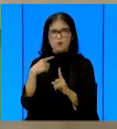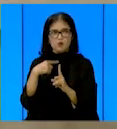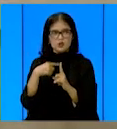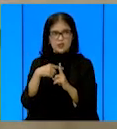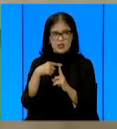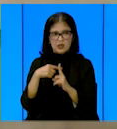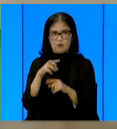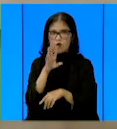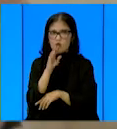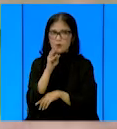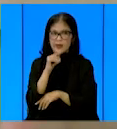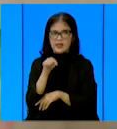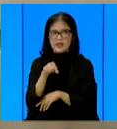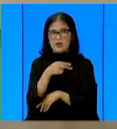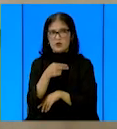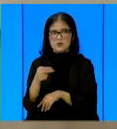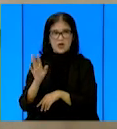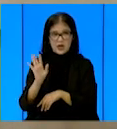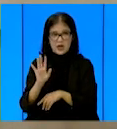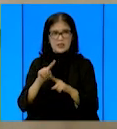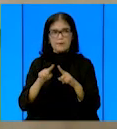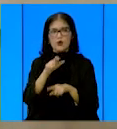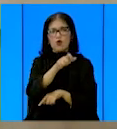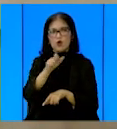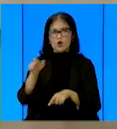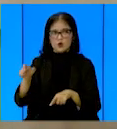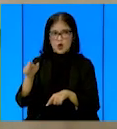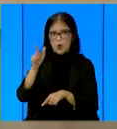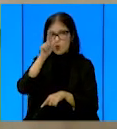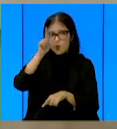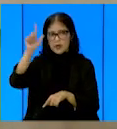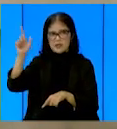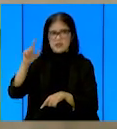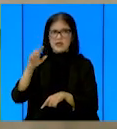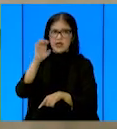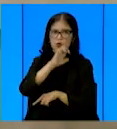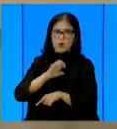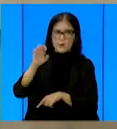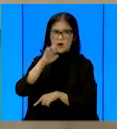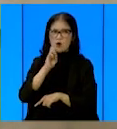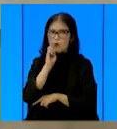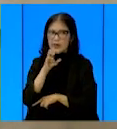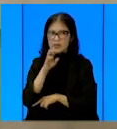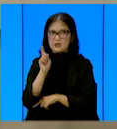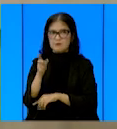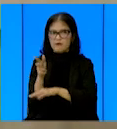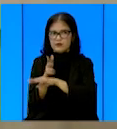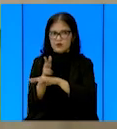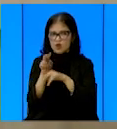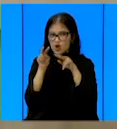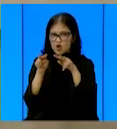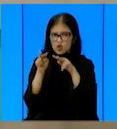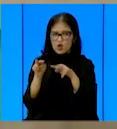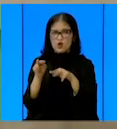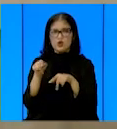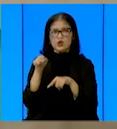orang Indonesia saja, tapi dari orang luar negeri banyak yang komentar, dari Eropa, dari Amerika dan lain sebagainya, karena video tersebut ditonton beberapa hari